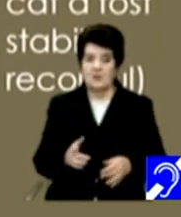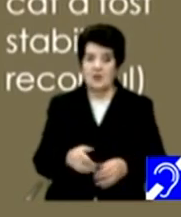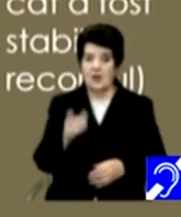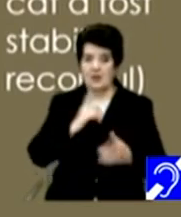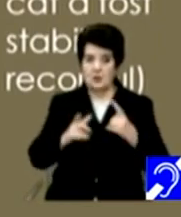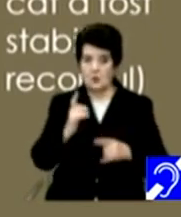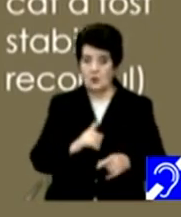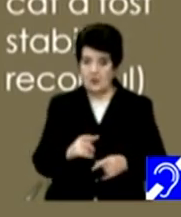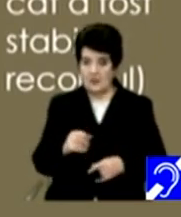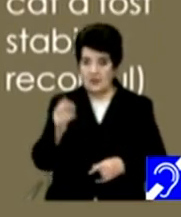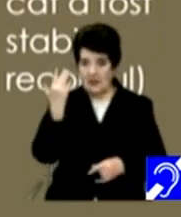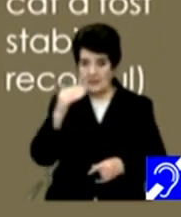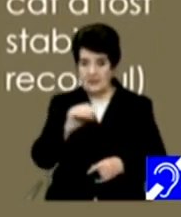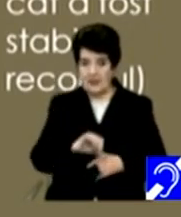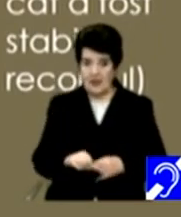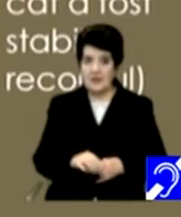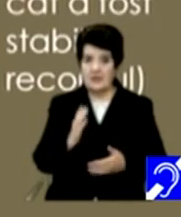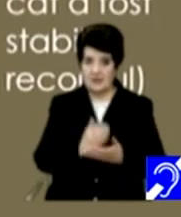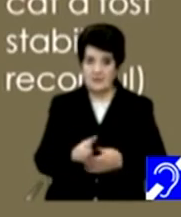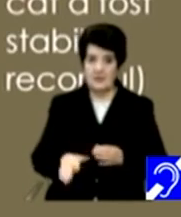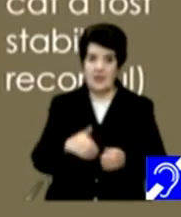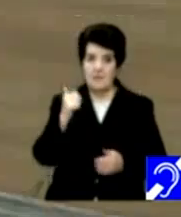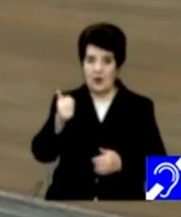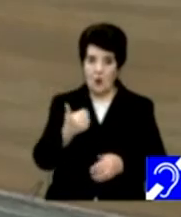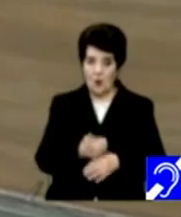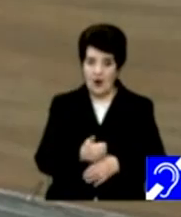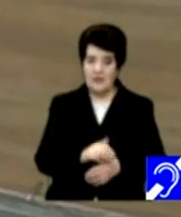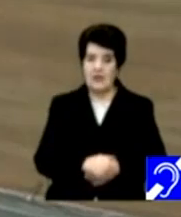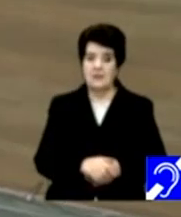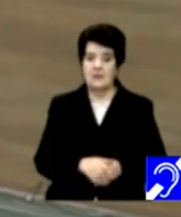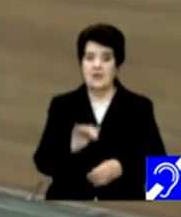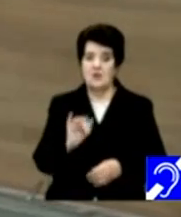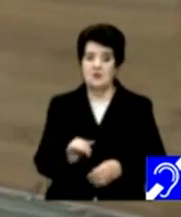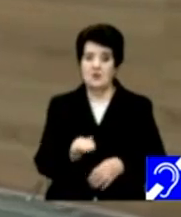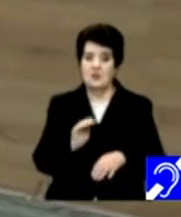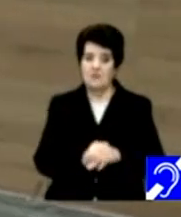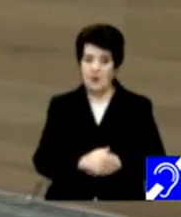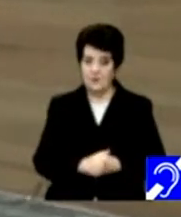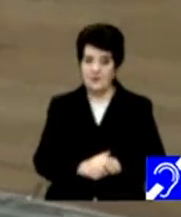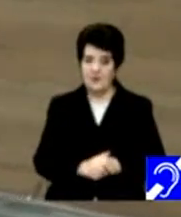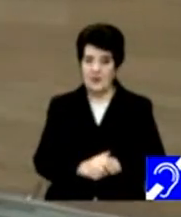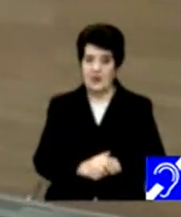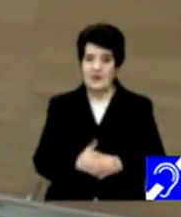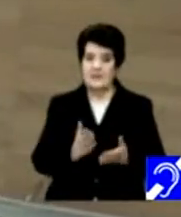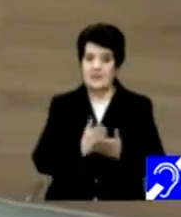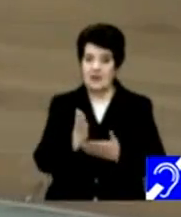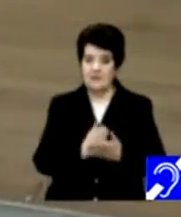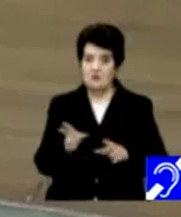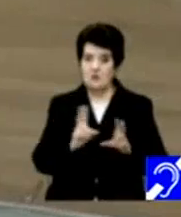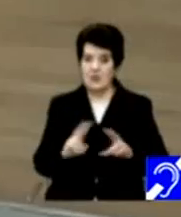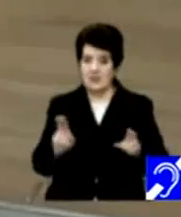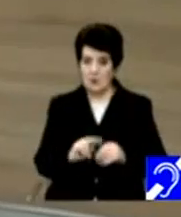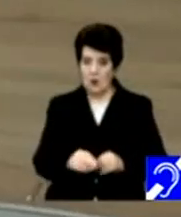n-a fost o prioritate, nu a fost văzută ca o prioritate și noi în general niciodată ne-am gândit că de fapt serviciul de